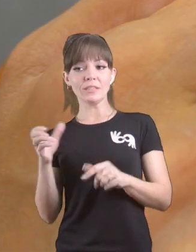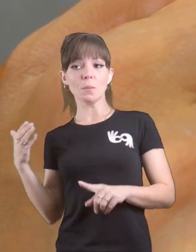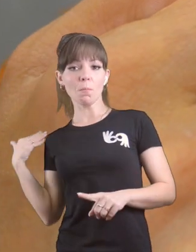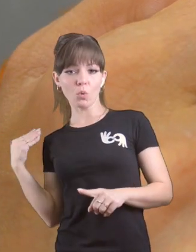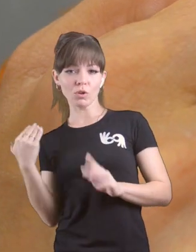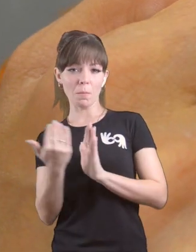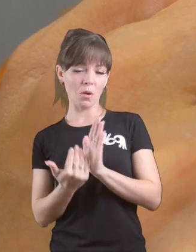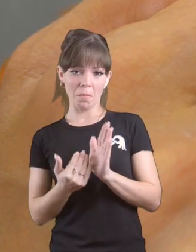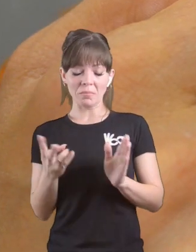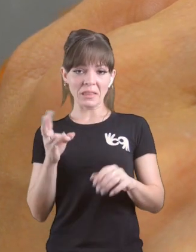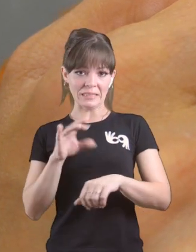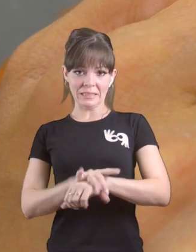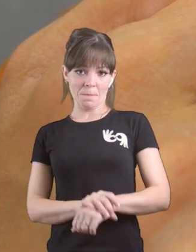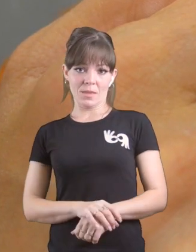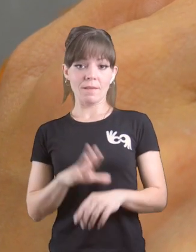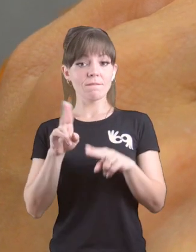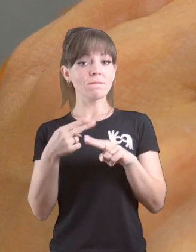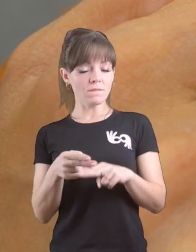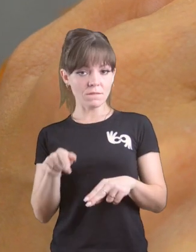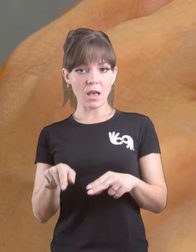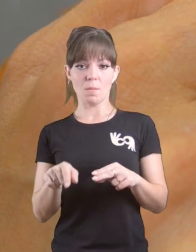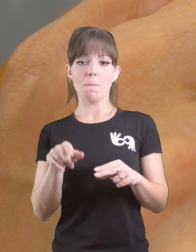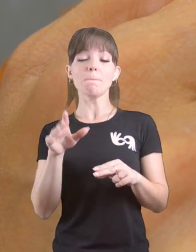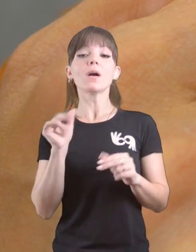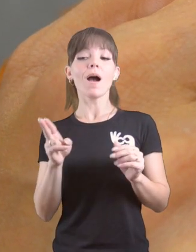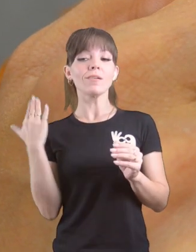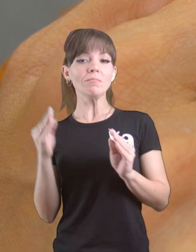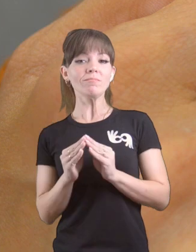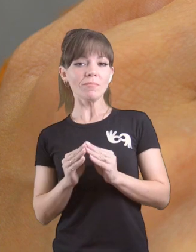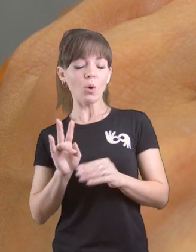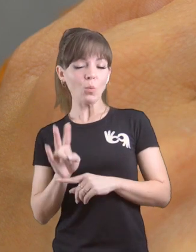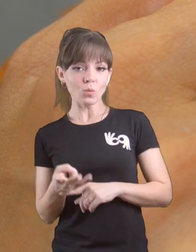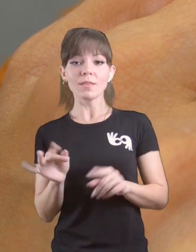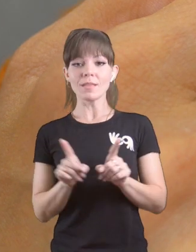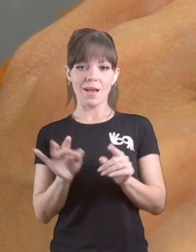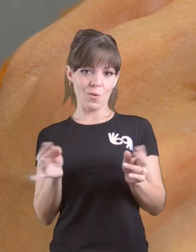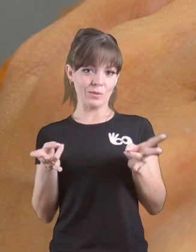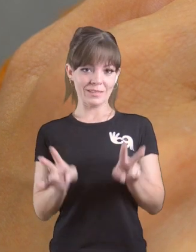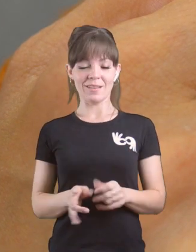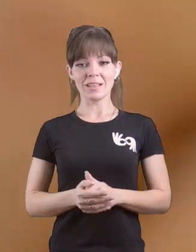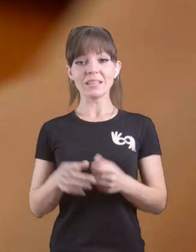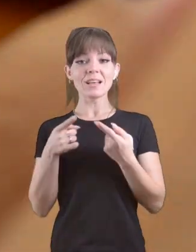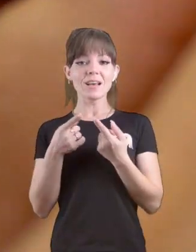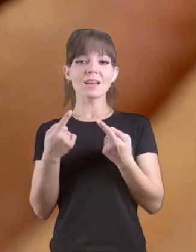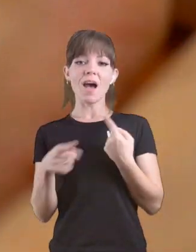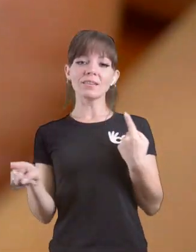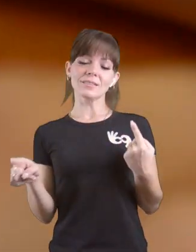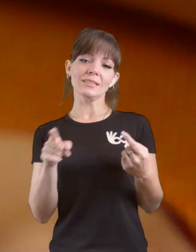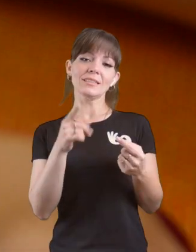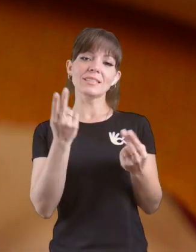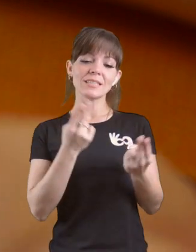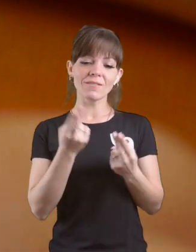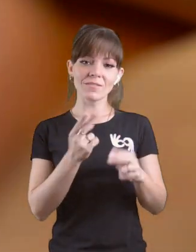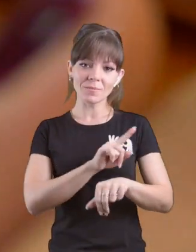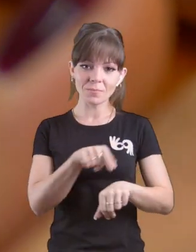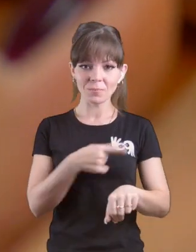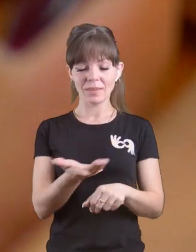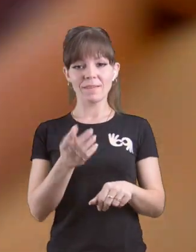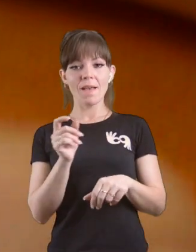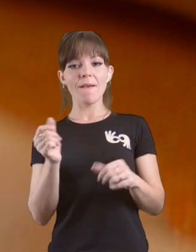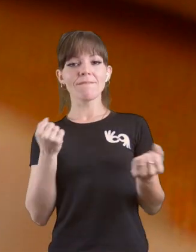сравнению с прошлыми версиями не заметила. В этом плане все было круто, так оно и осталось. Разные циферблаты,